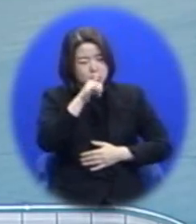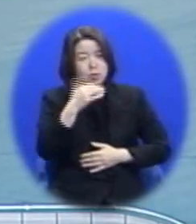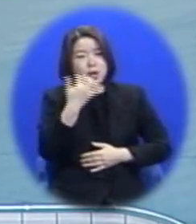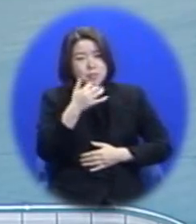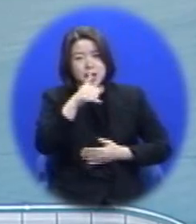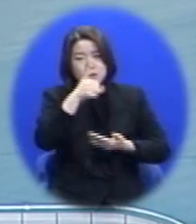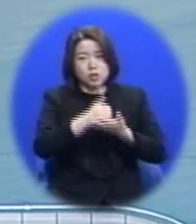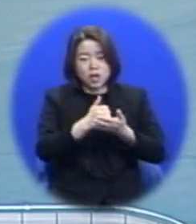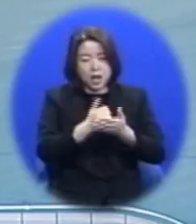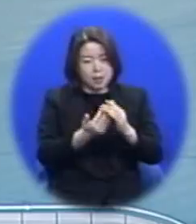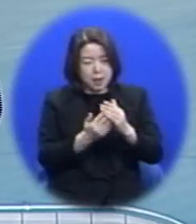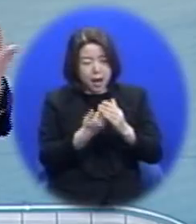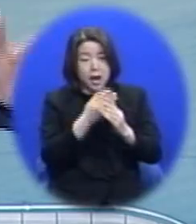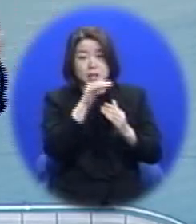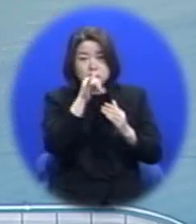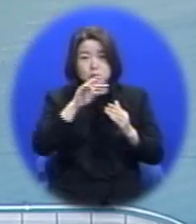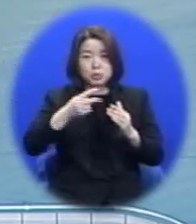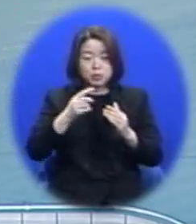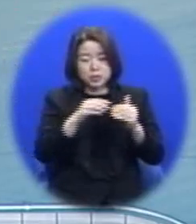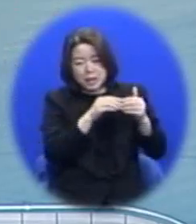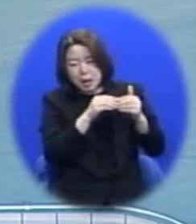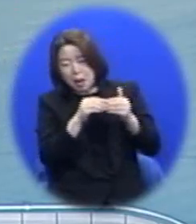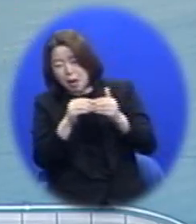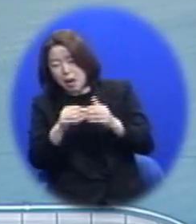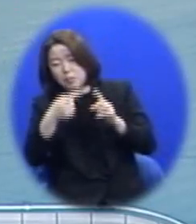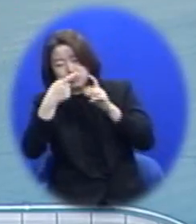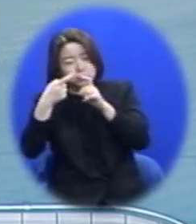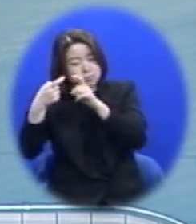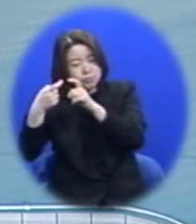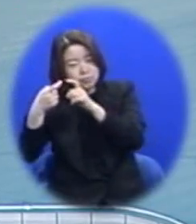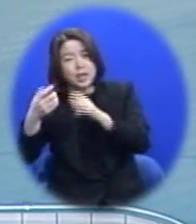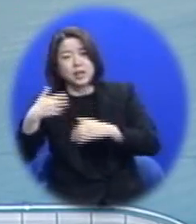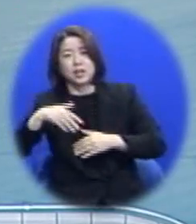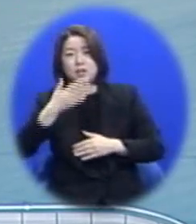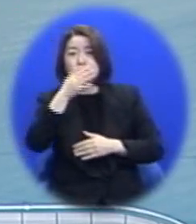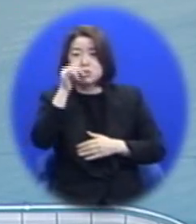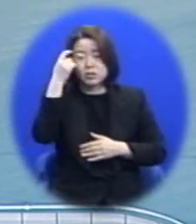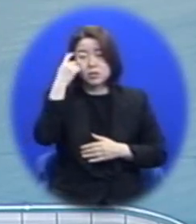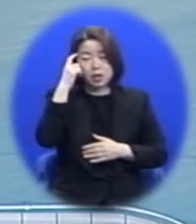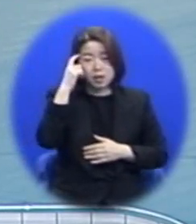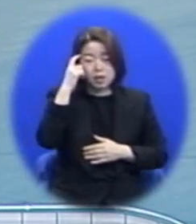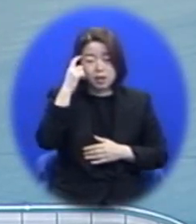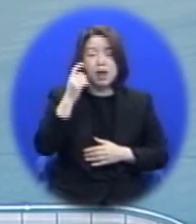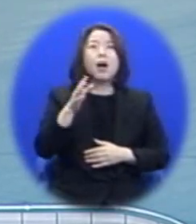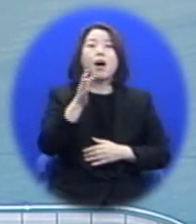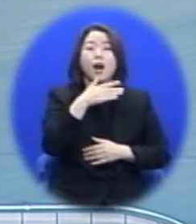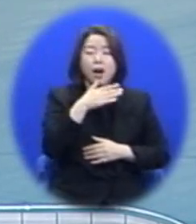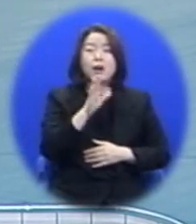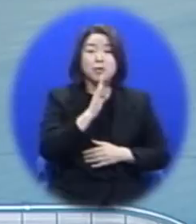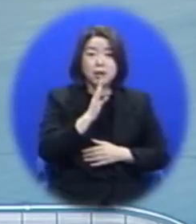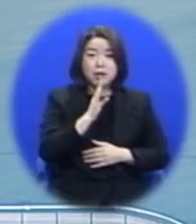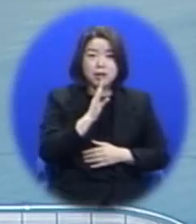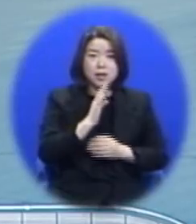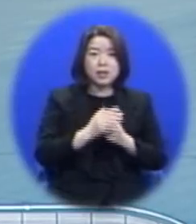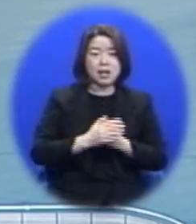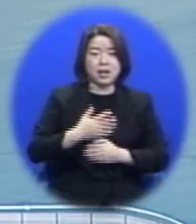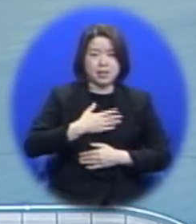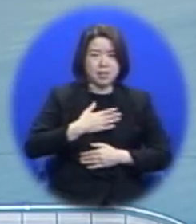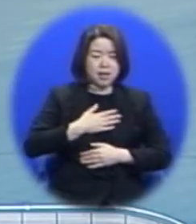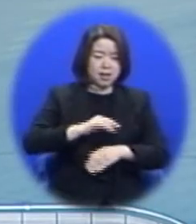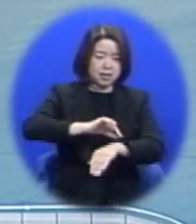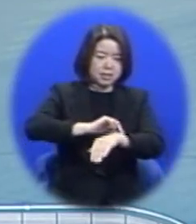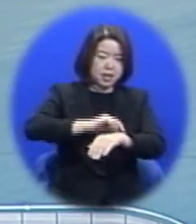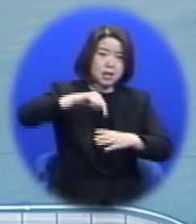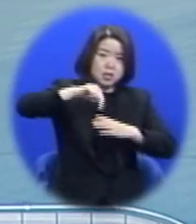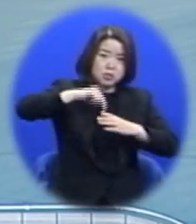음란의 죄가 일어나도 어떻게 그렇게 끌려 살 수 있냐 말입니다. 아 그렇구나. 내가 내 살